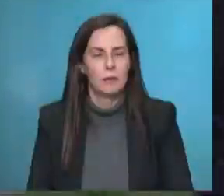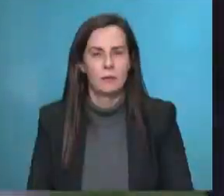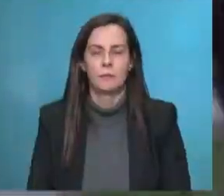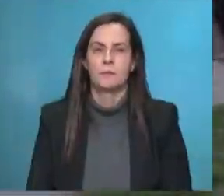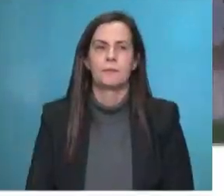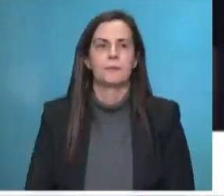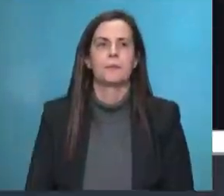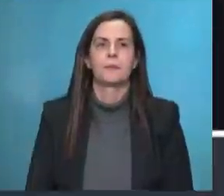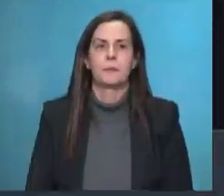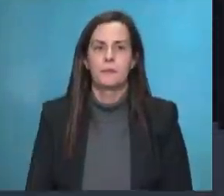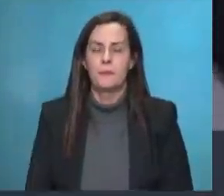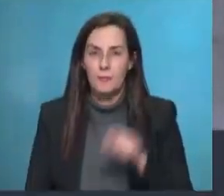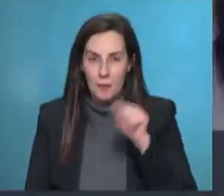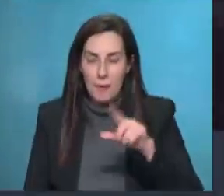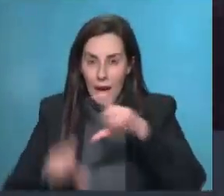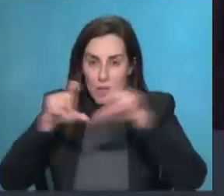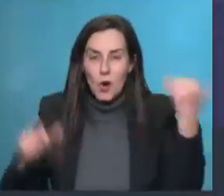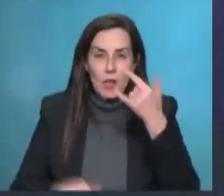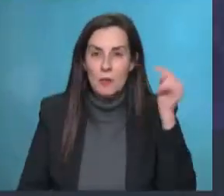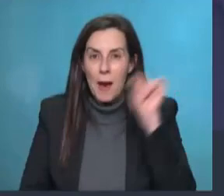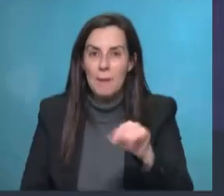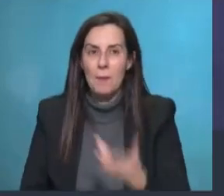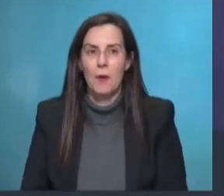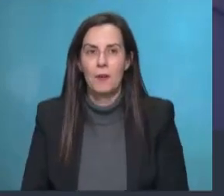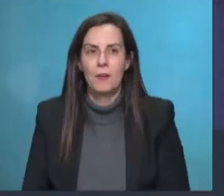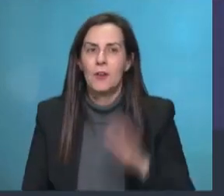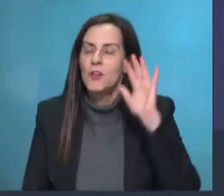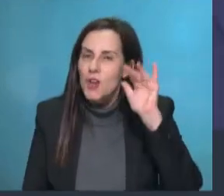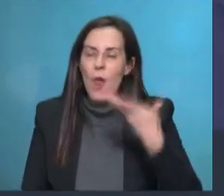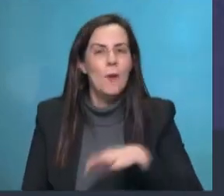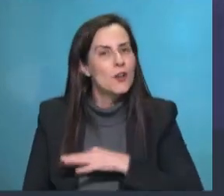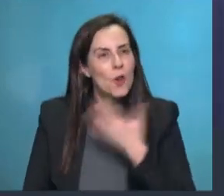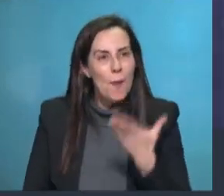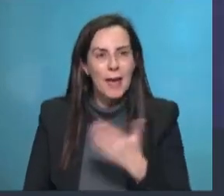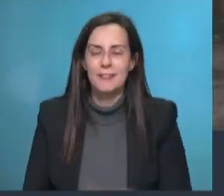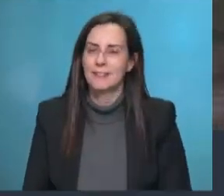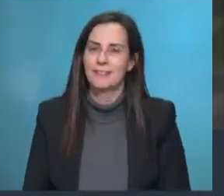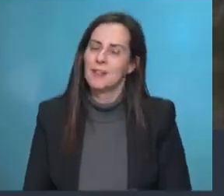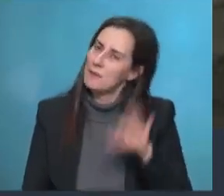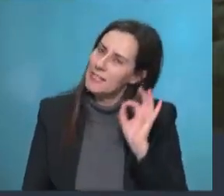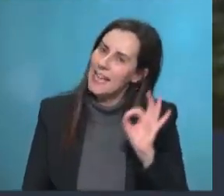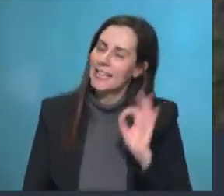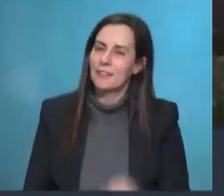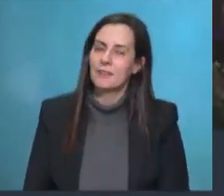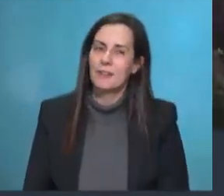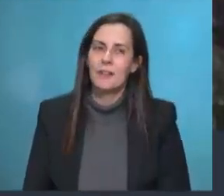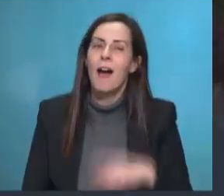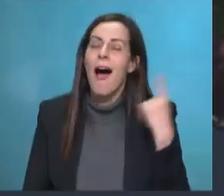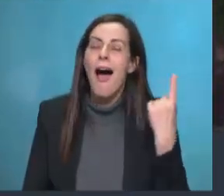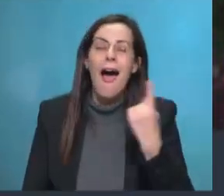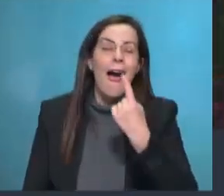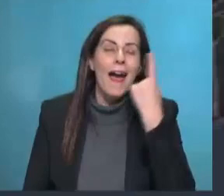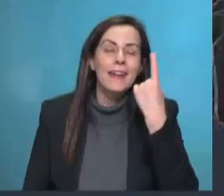זה בגלל השלט כל הזמן באים לפה קודם כל שלום מה שלול שלום מה שלומך בסדר ב האחת והיחידה